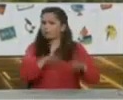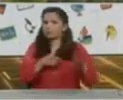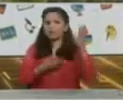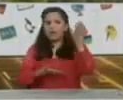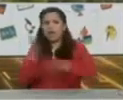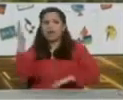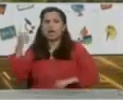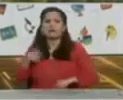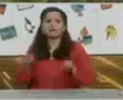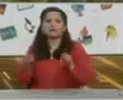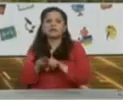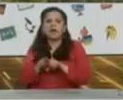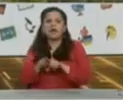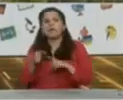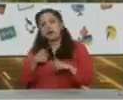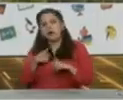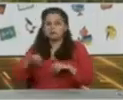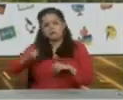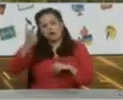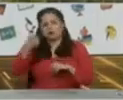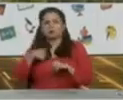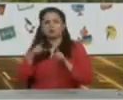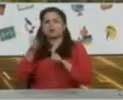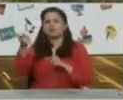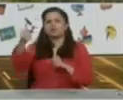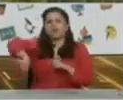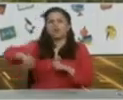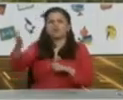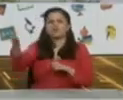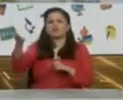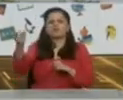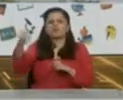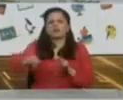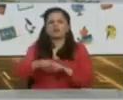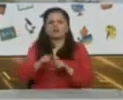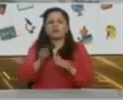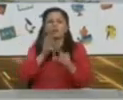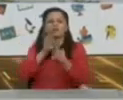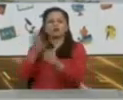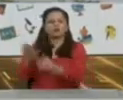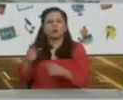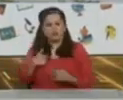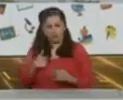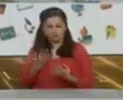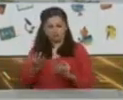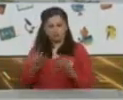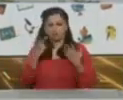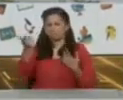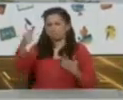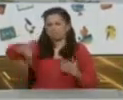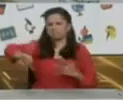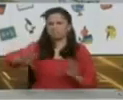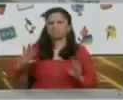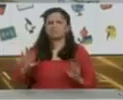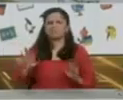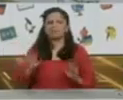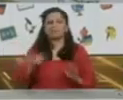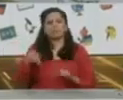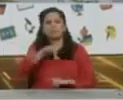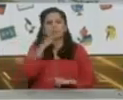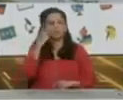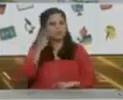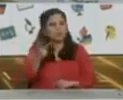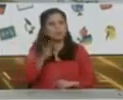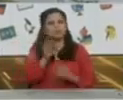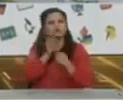रूट मिल सके, और इसलिए वो दिखाता है कि उसके सामने